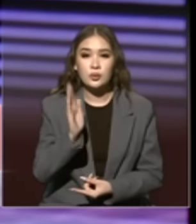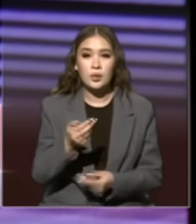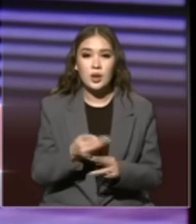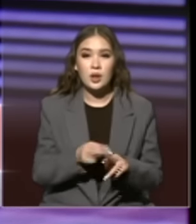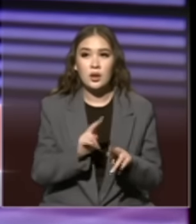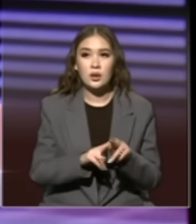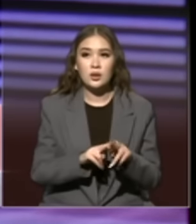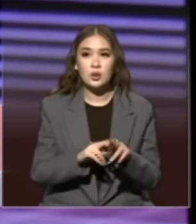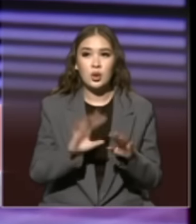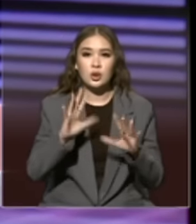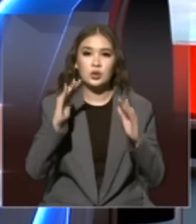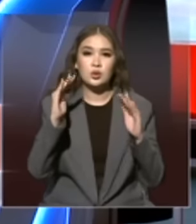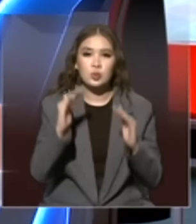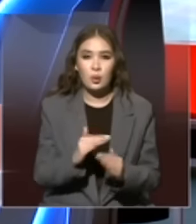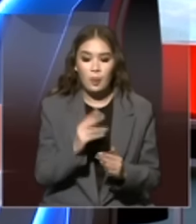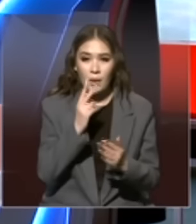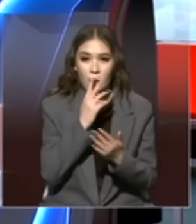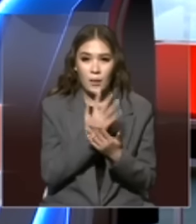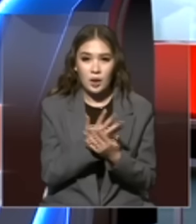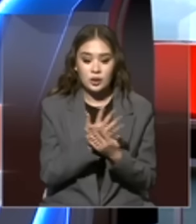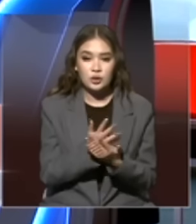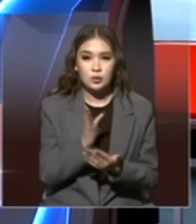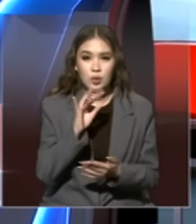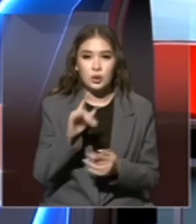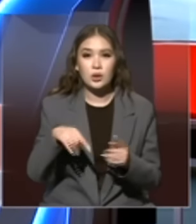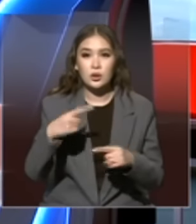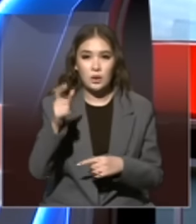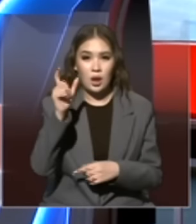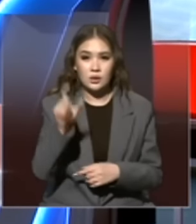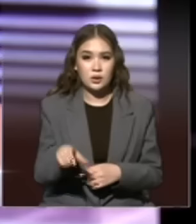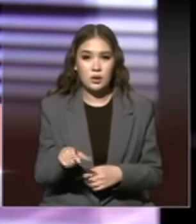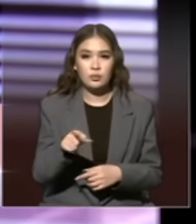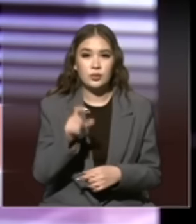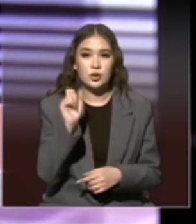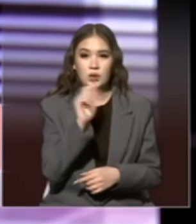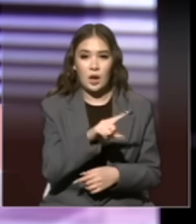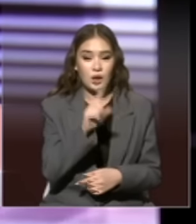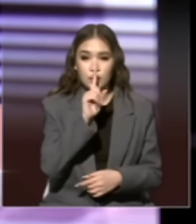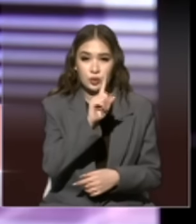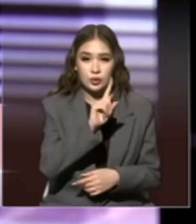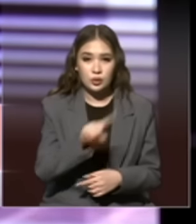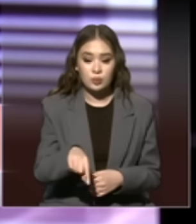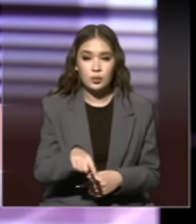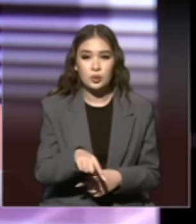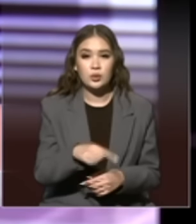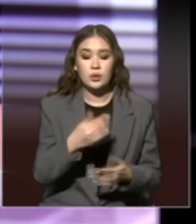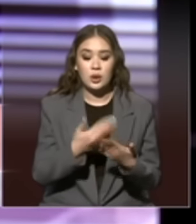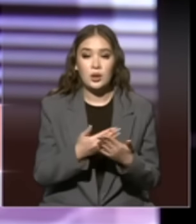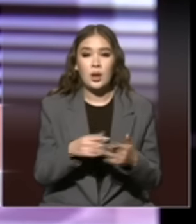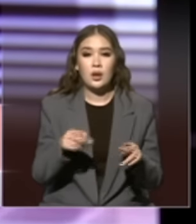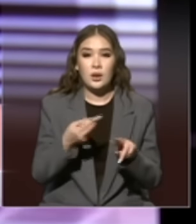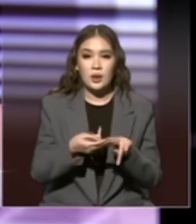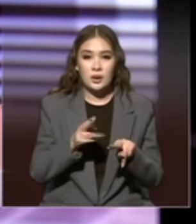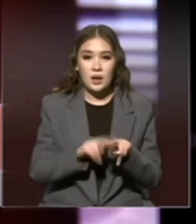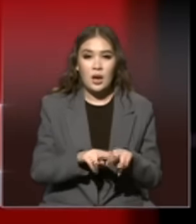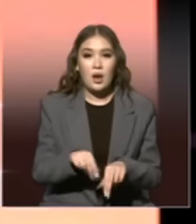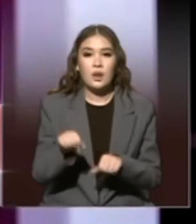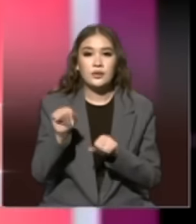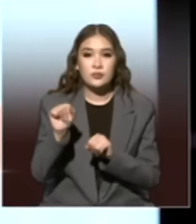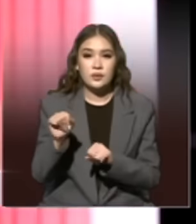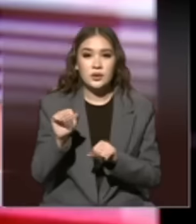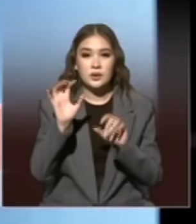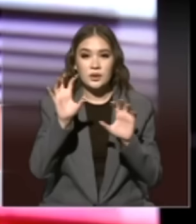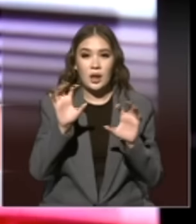этикалық қағидаттарының төмендігін көрген келесі адам оны алмайды ғой. Түсінікті ме? Сондықтан да бұл жерде адвокаттар өзінің кәдімгідей